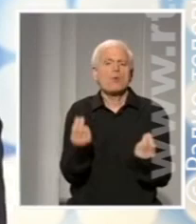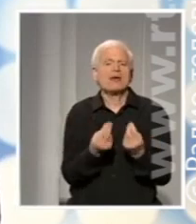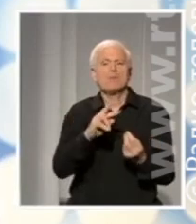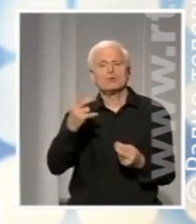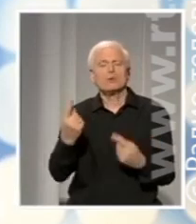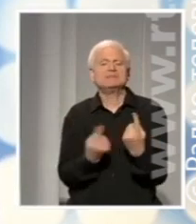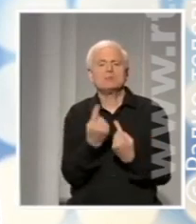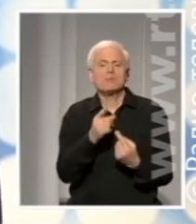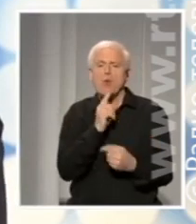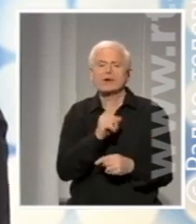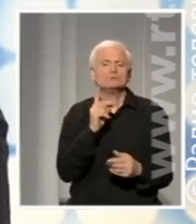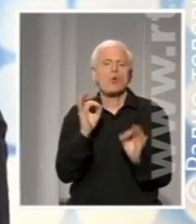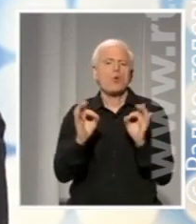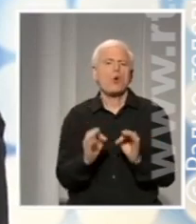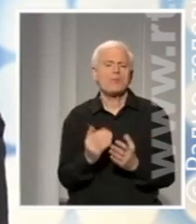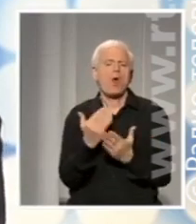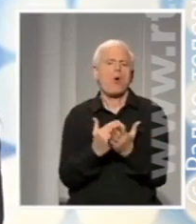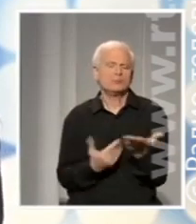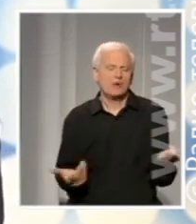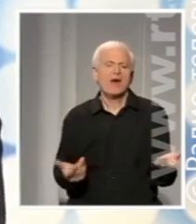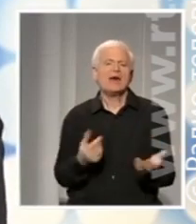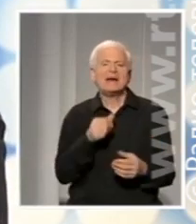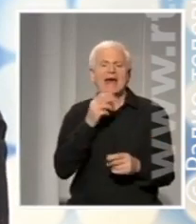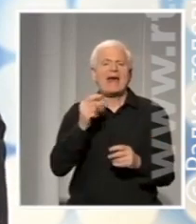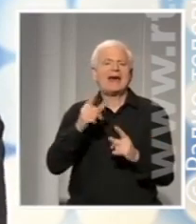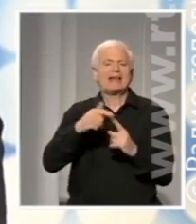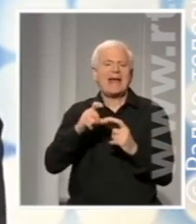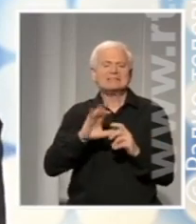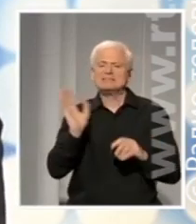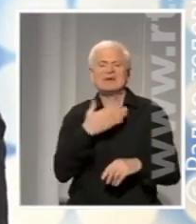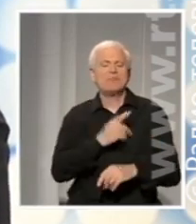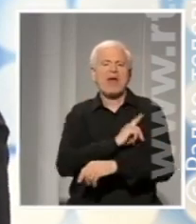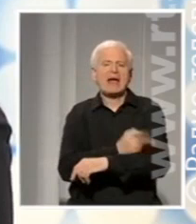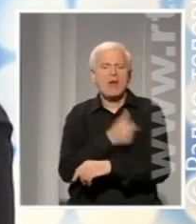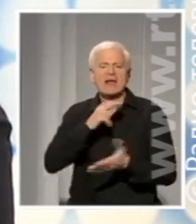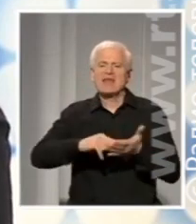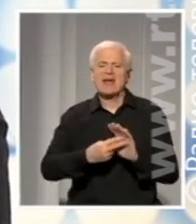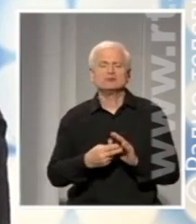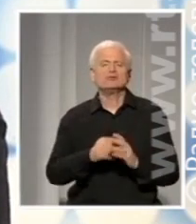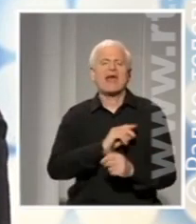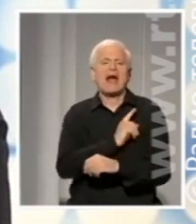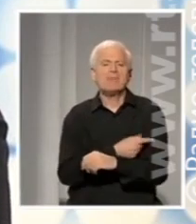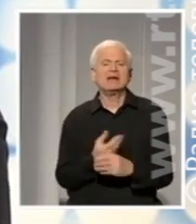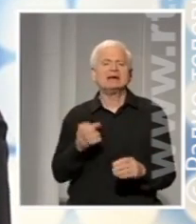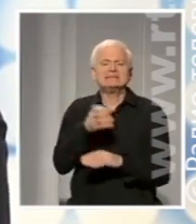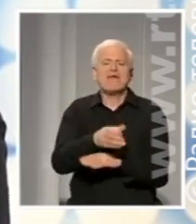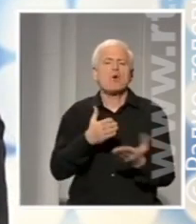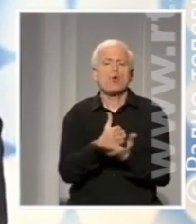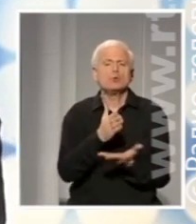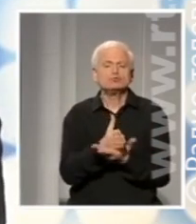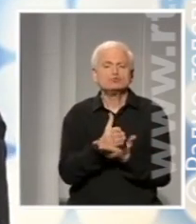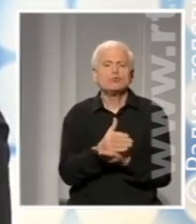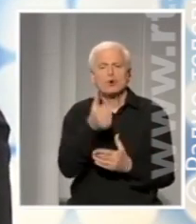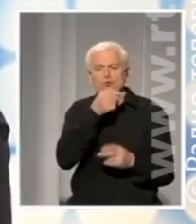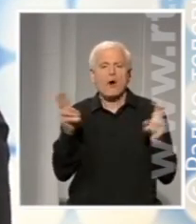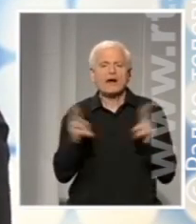situacijama koje nisu uobičajene. I RTS je sve svoje kadrovske i tehničke kapacitete stavio u službu toga da u